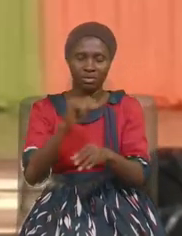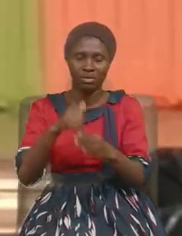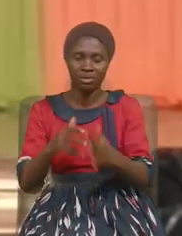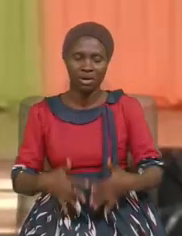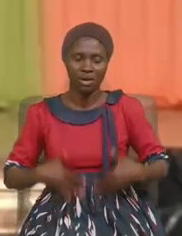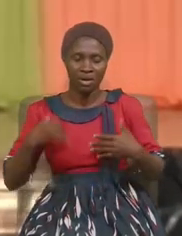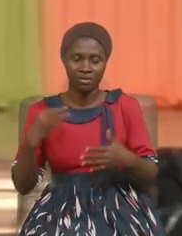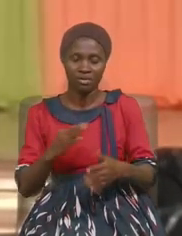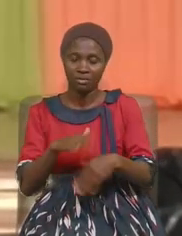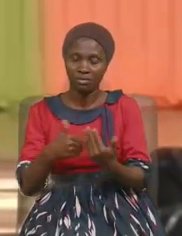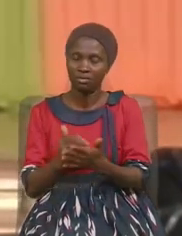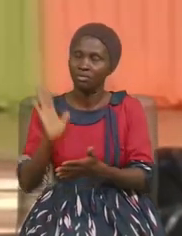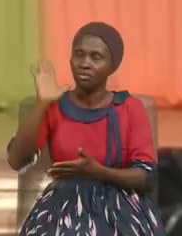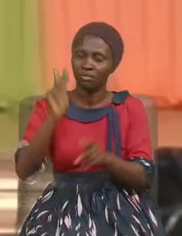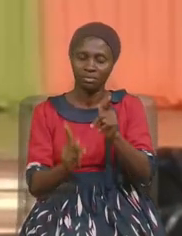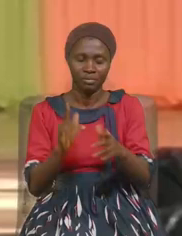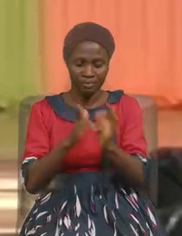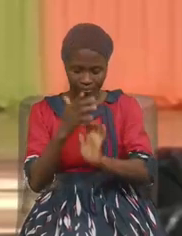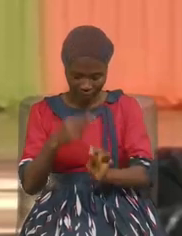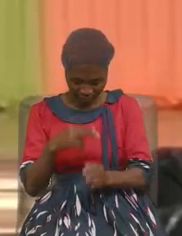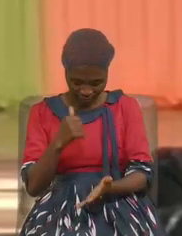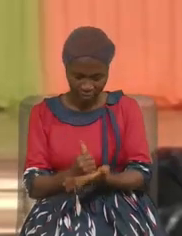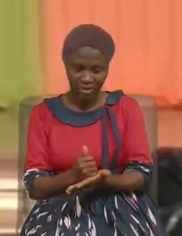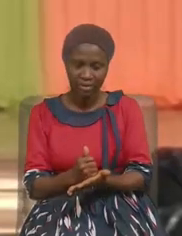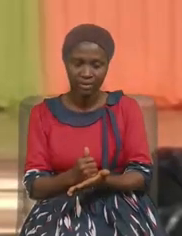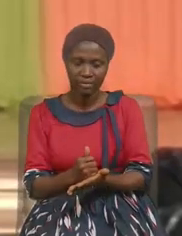peuple au nom de Jésus.